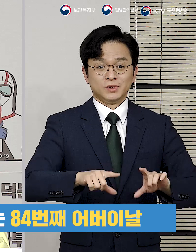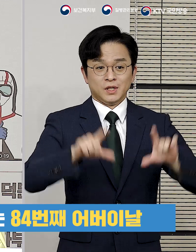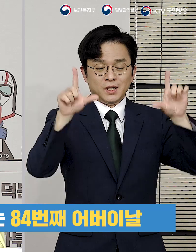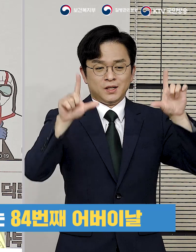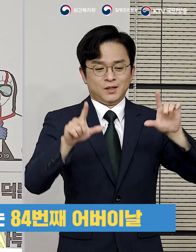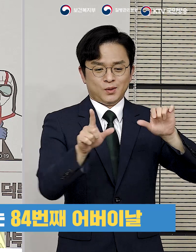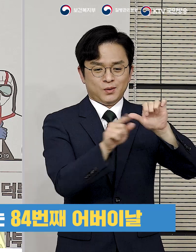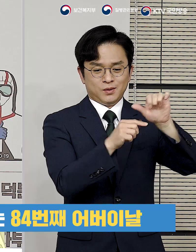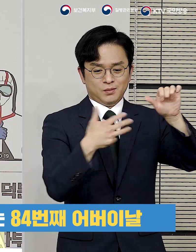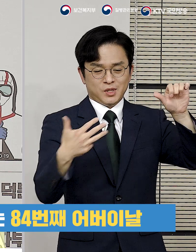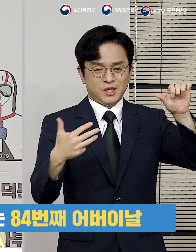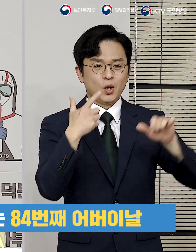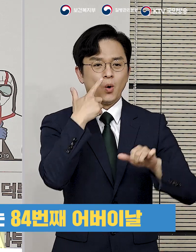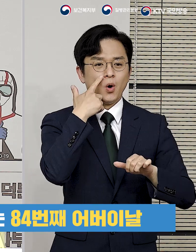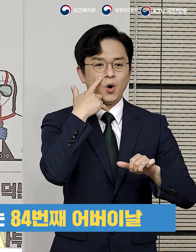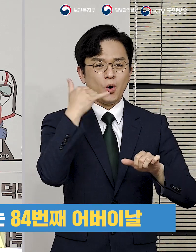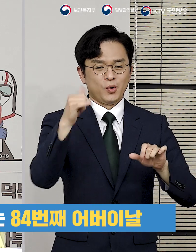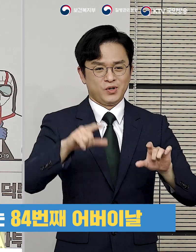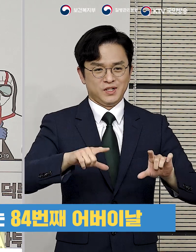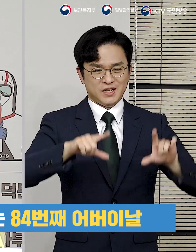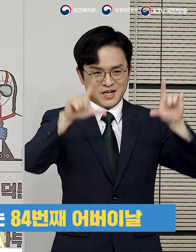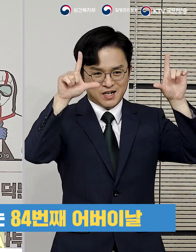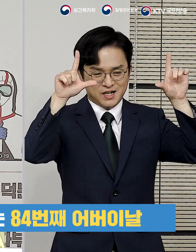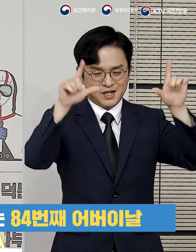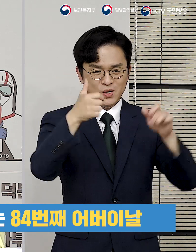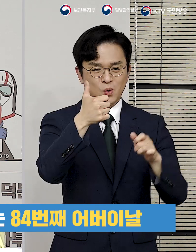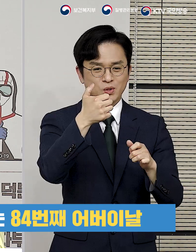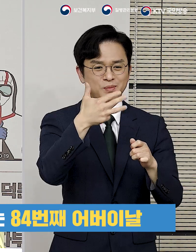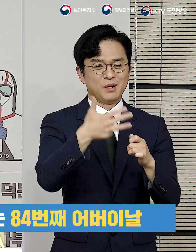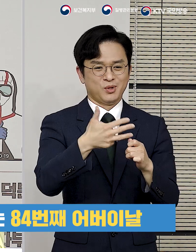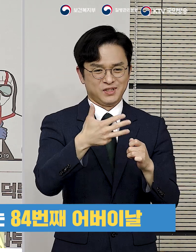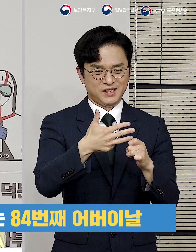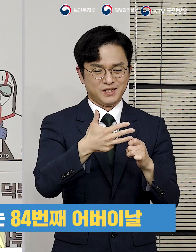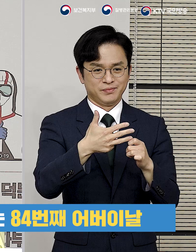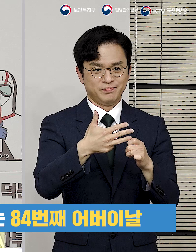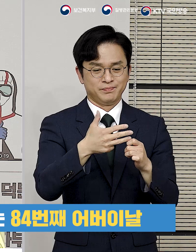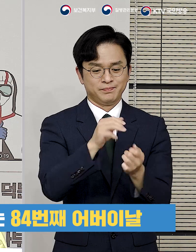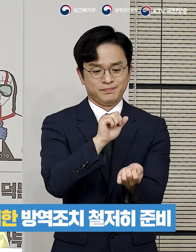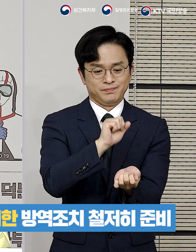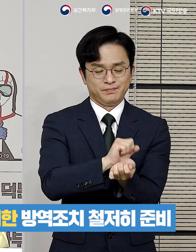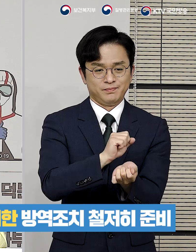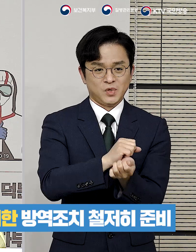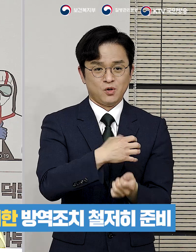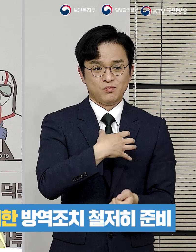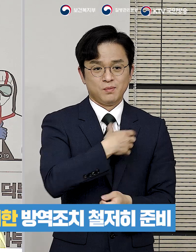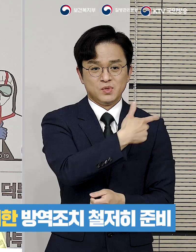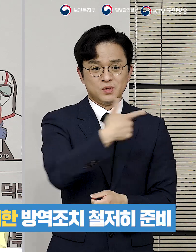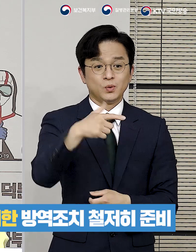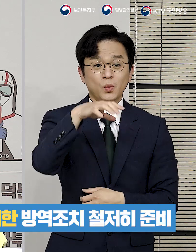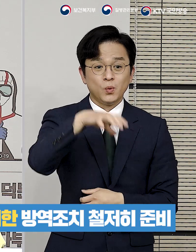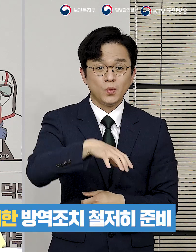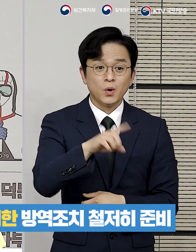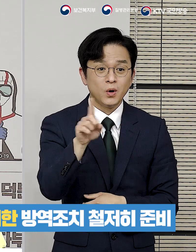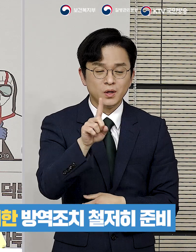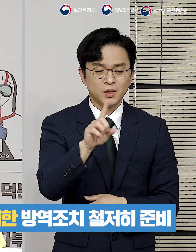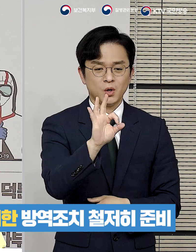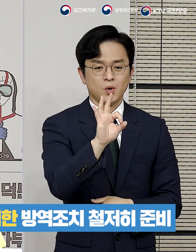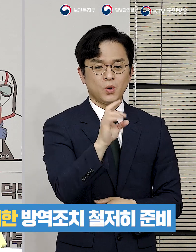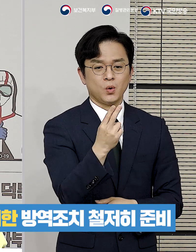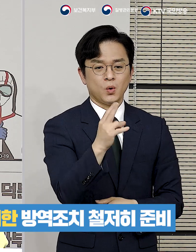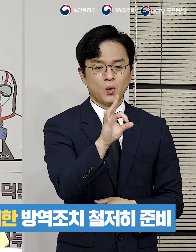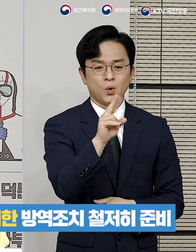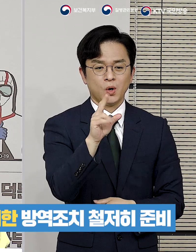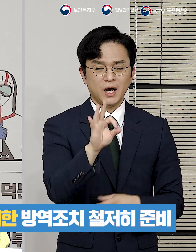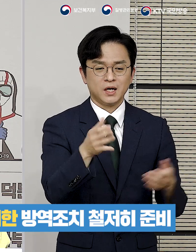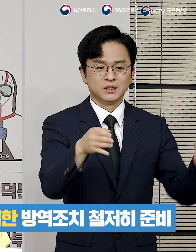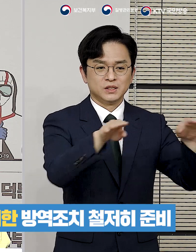오늘은 부모님께 감사의 마음을 전하는 48번째 어버이날입니다. 감염 위험이 상대적으로